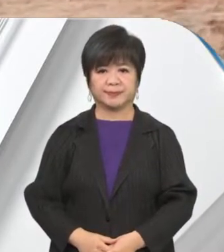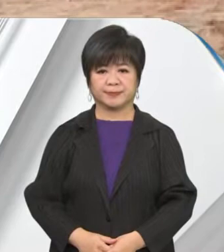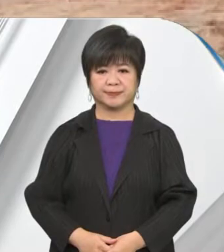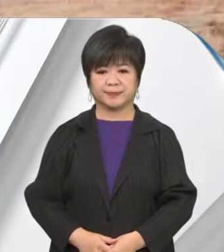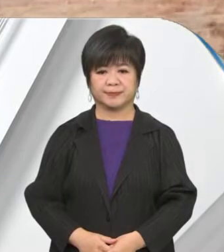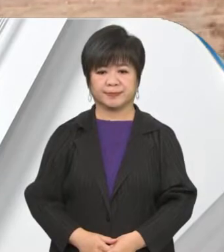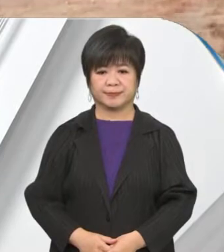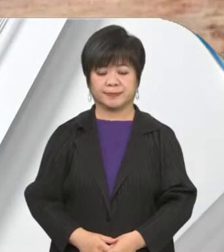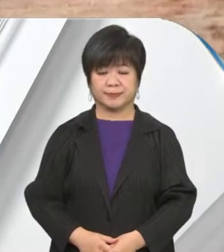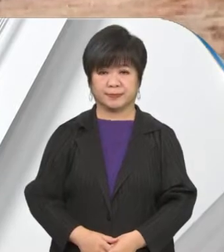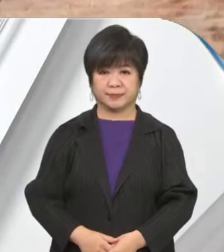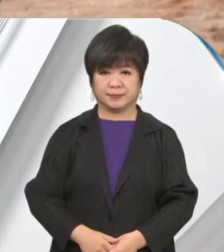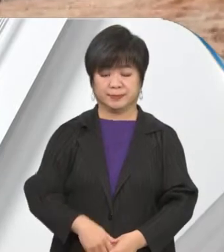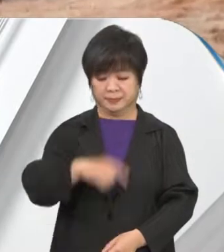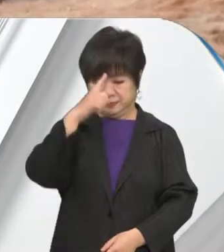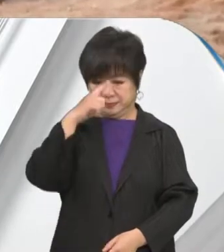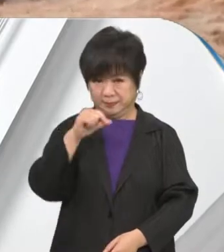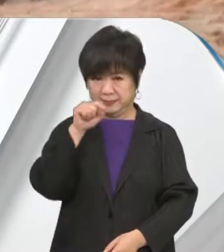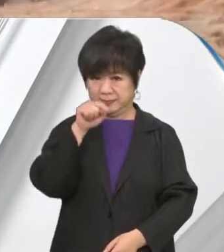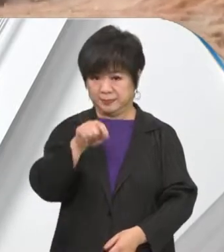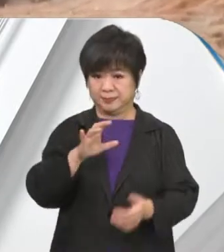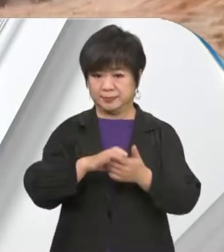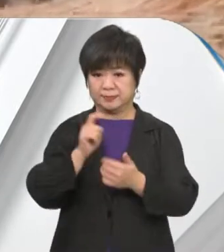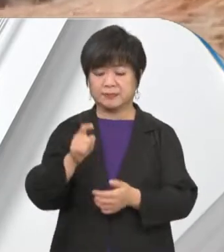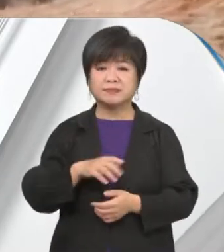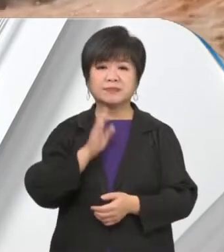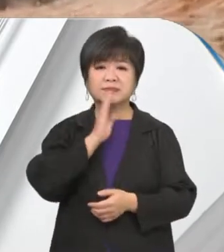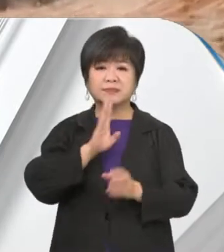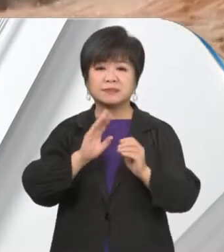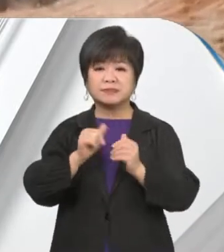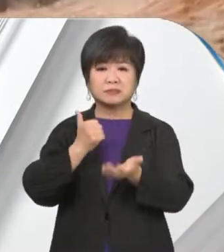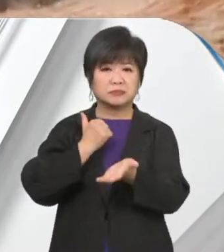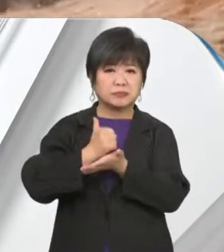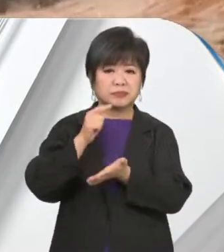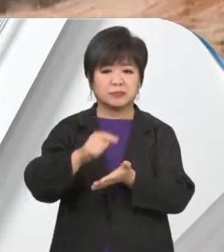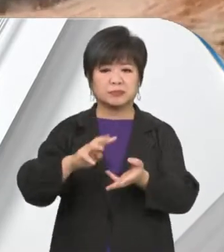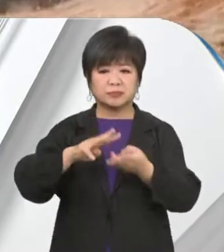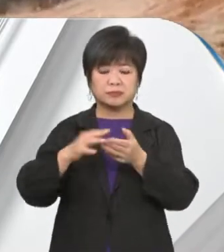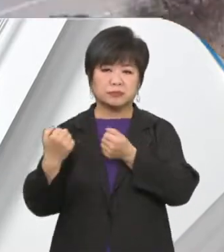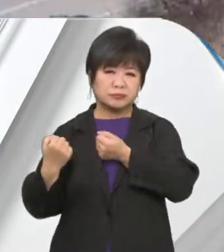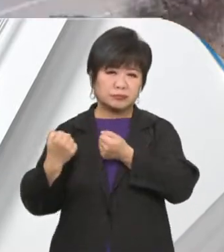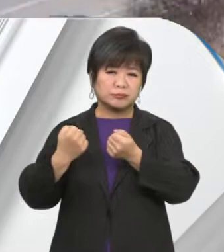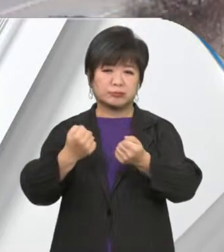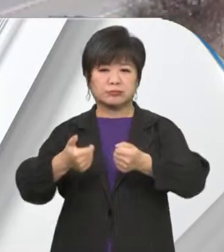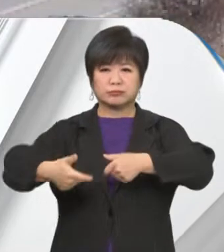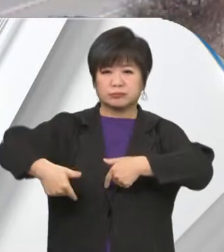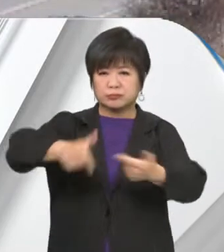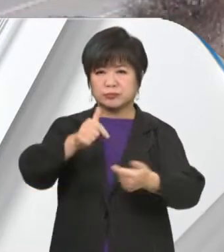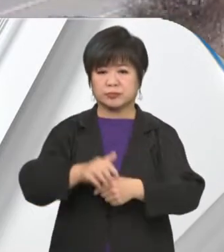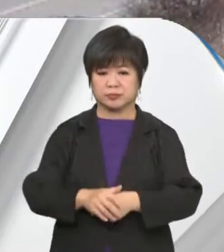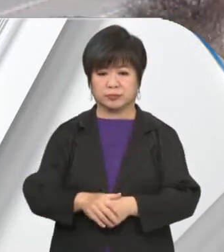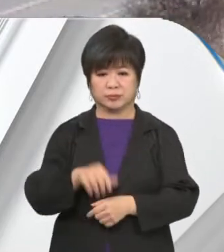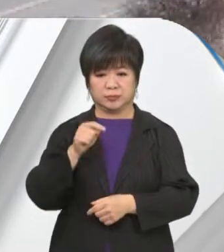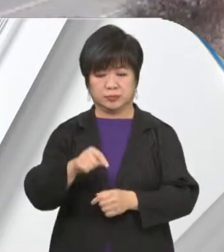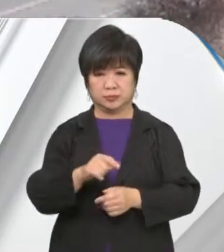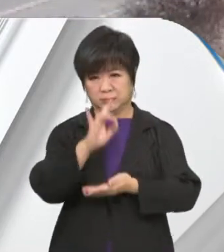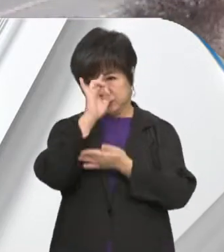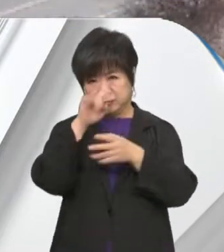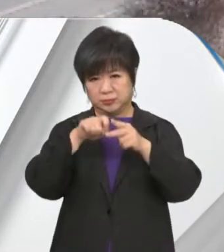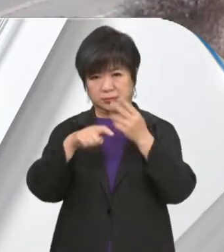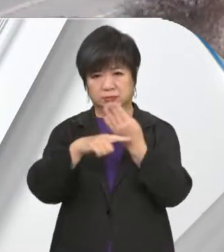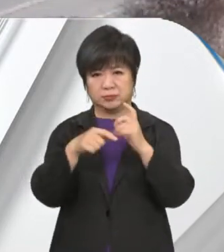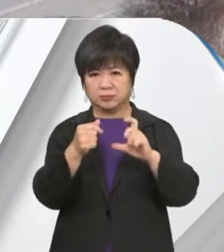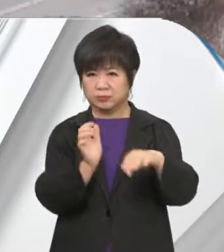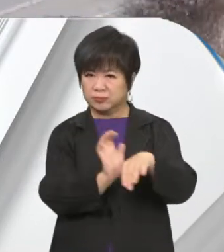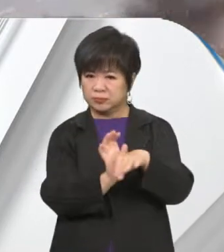对田地起价方面，石坤道制定灰泥嘅土拉股，切只是以农田来到灰泥，但为其实系土壤关键工业区全